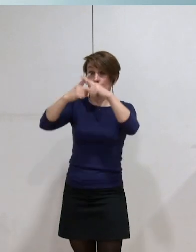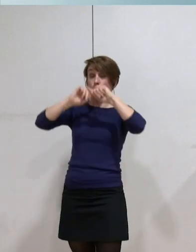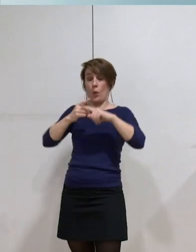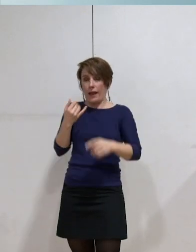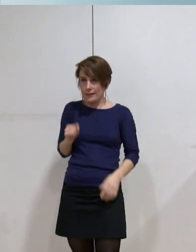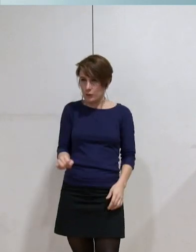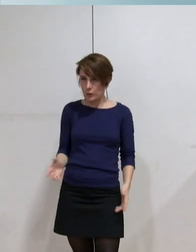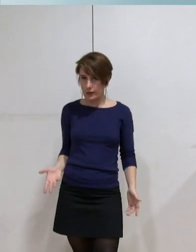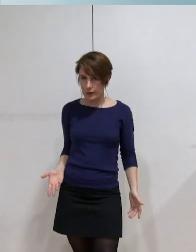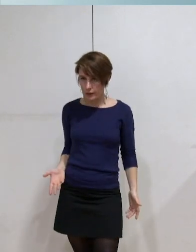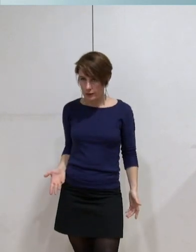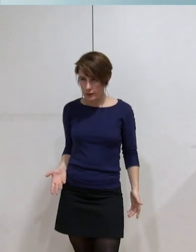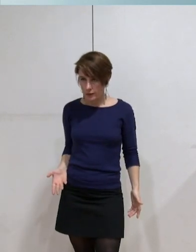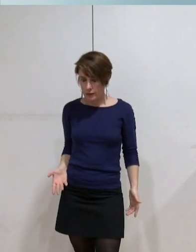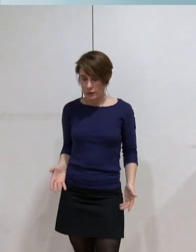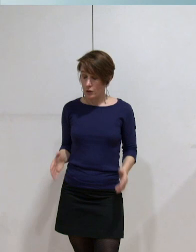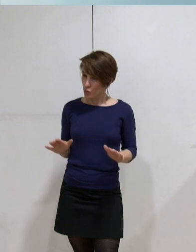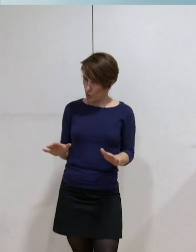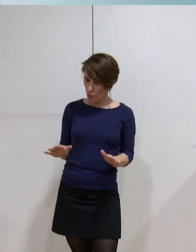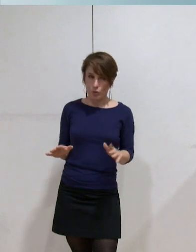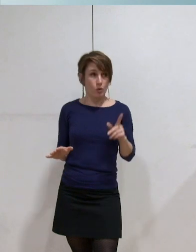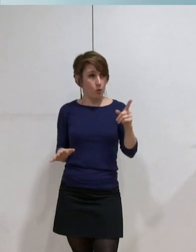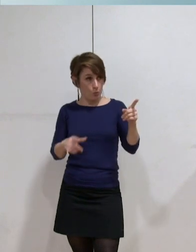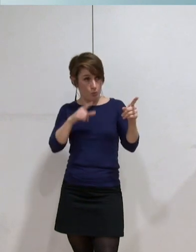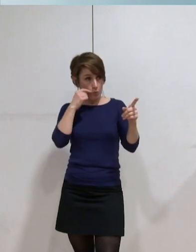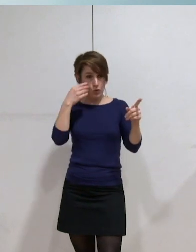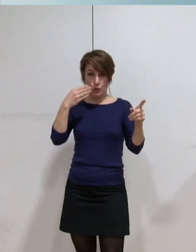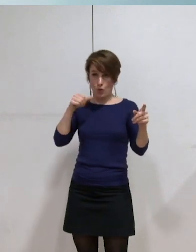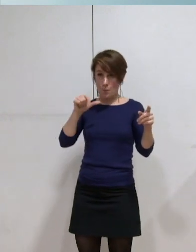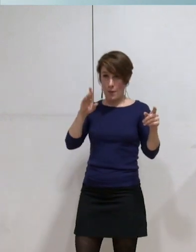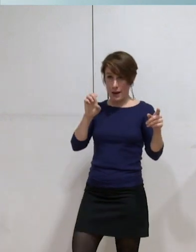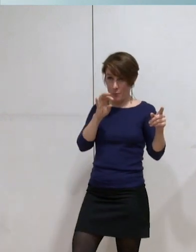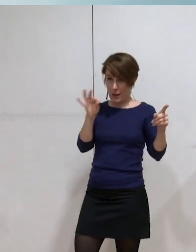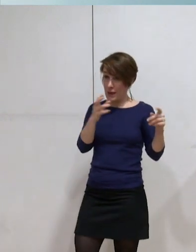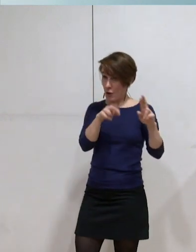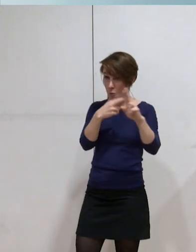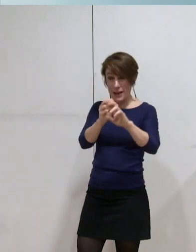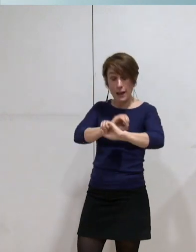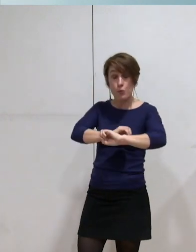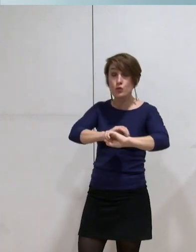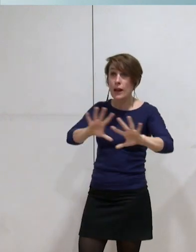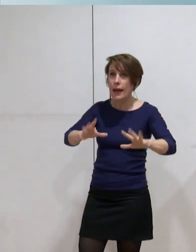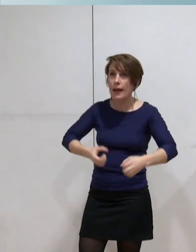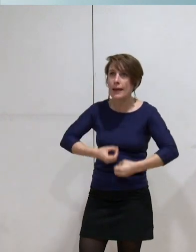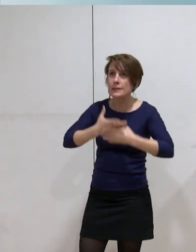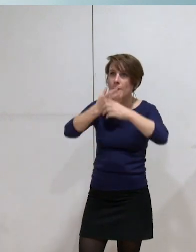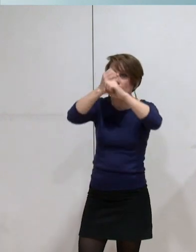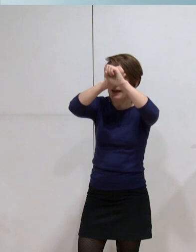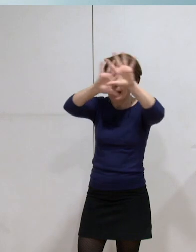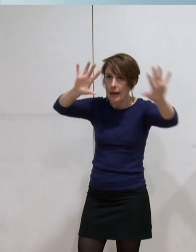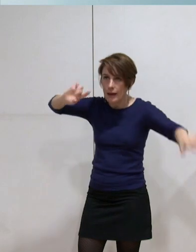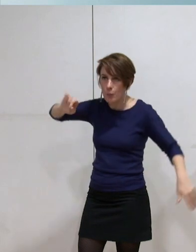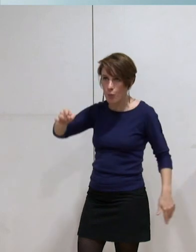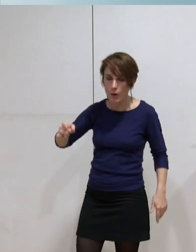et donc évidemment la position de monsieur malb a été claire et exprimée